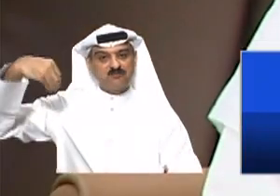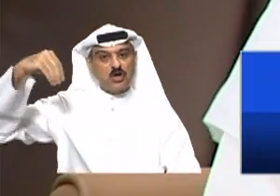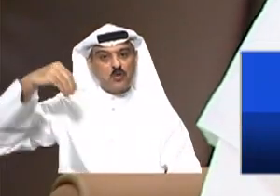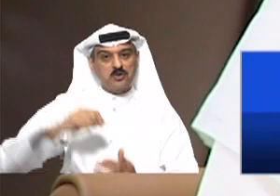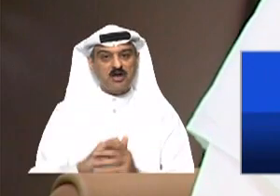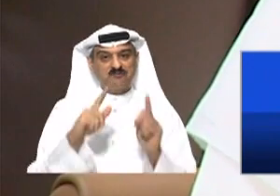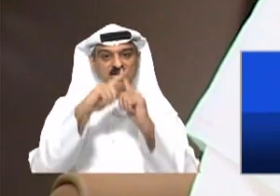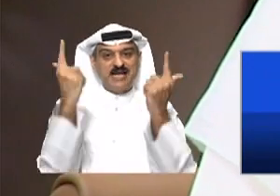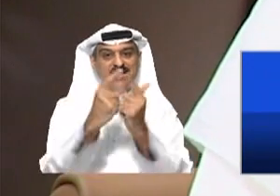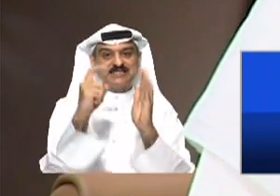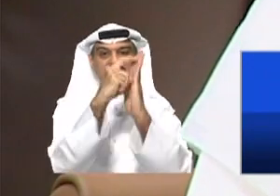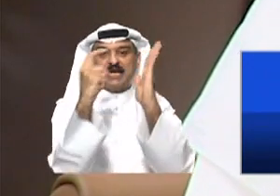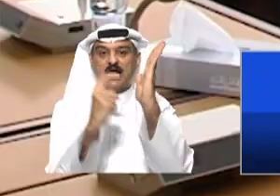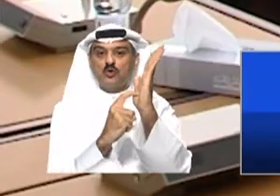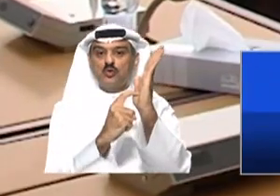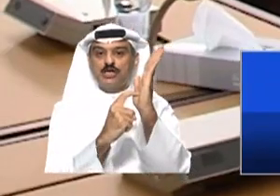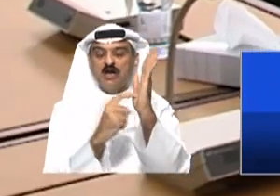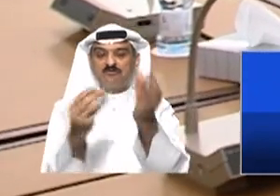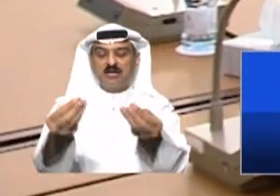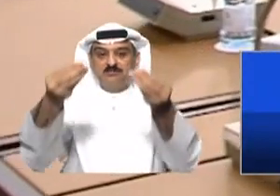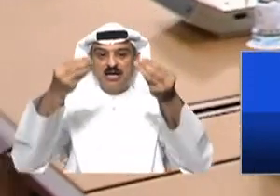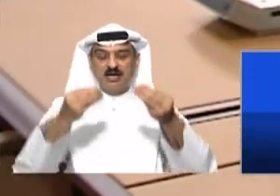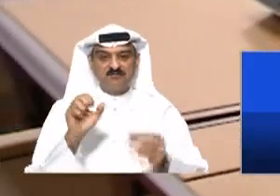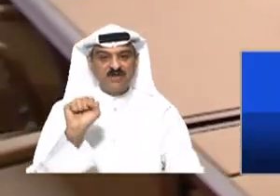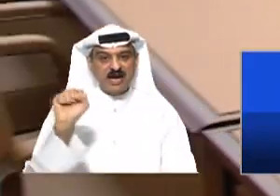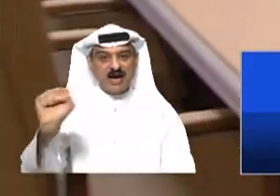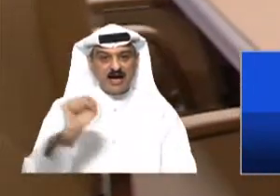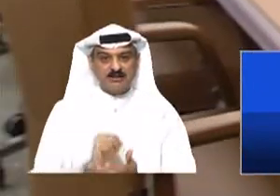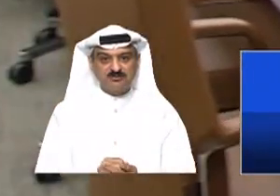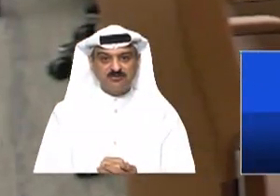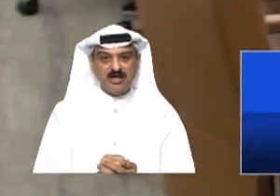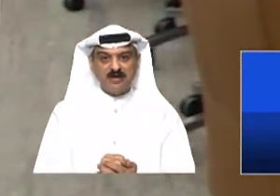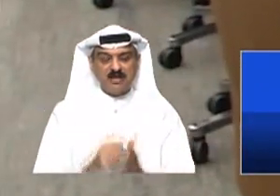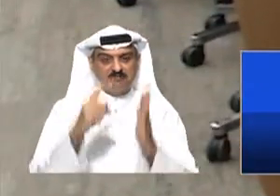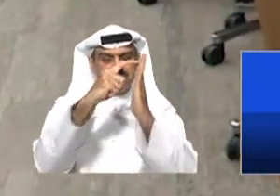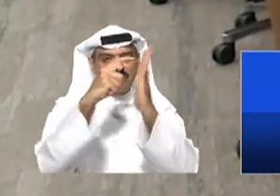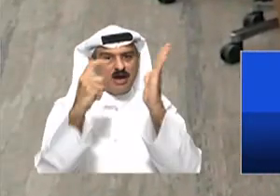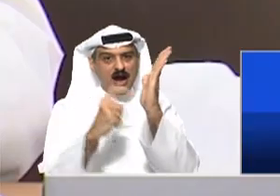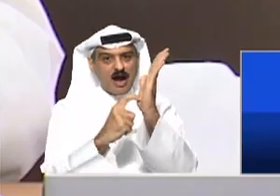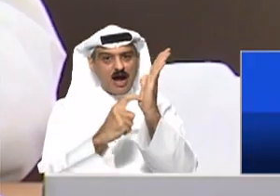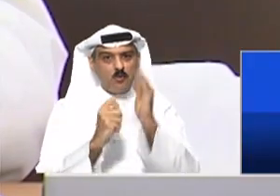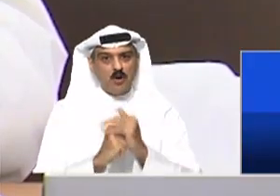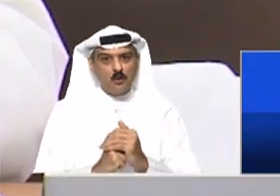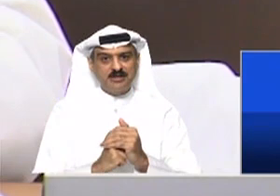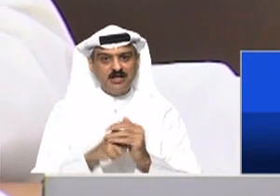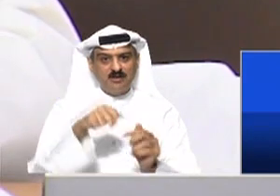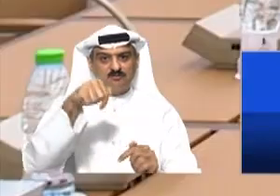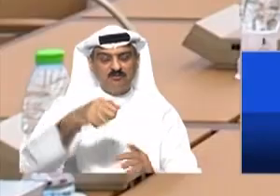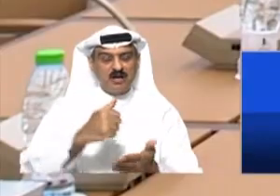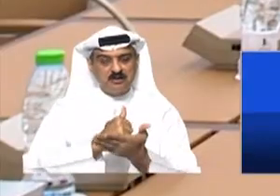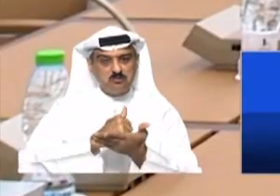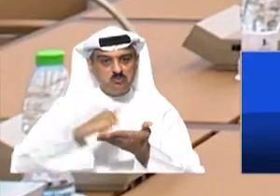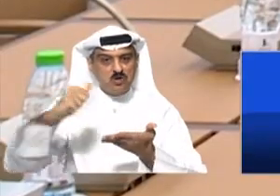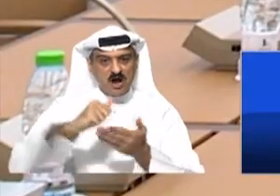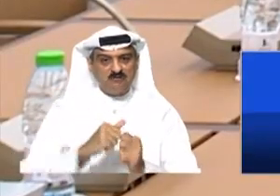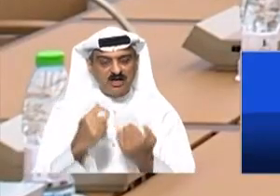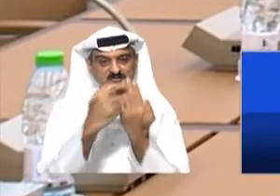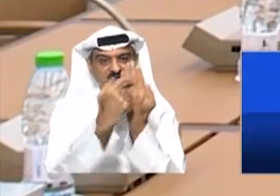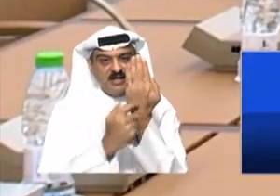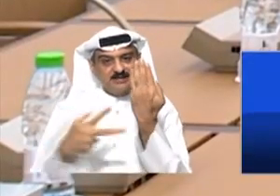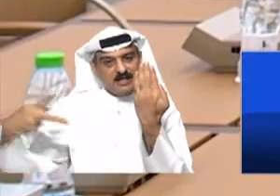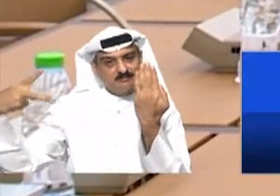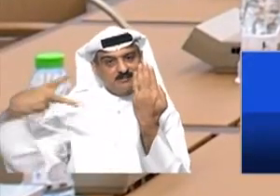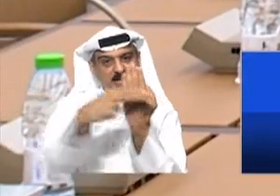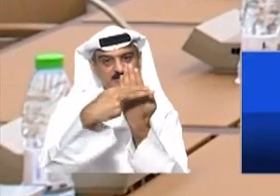التشريعية والقانونية البرلمانية تتعلق بحزم تشريعية تتضمن قوانين مكافحة الفساد وتعزيز